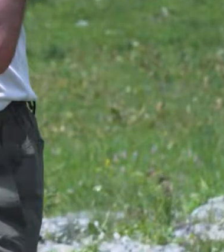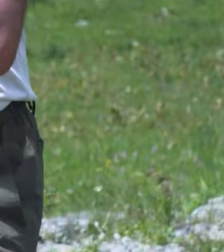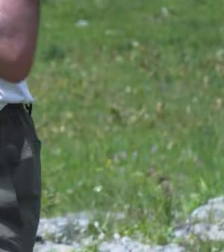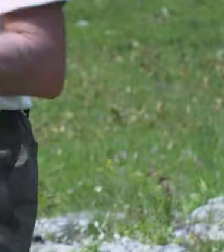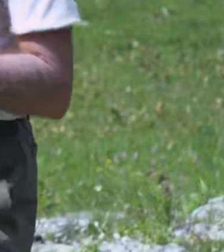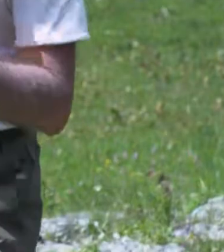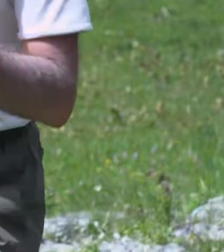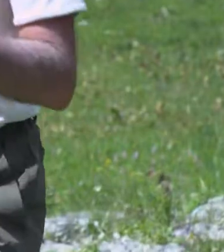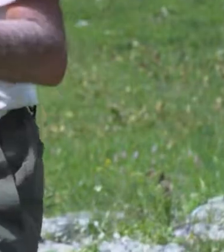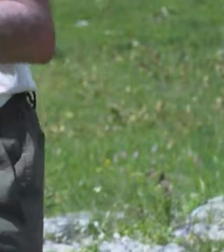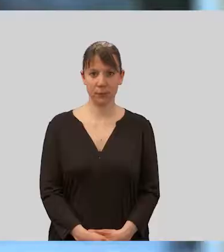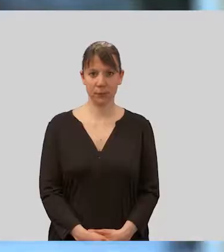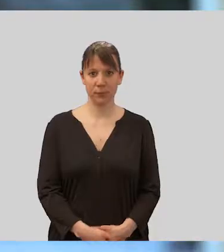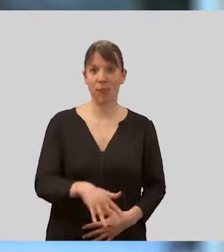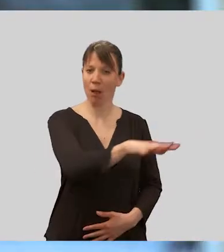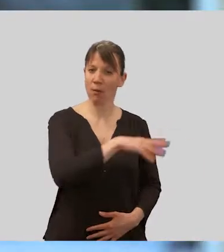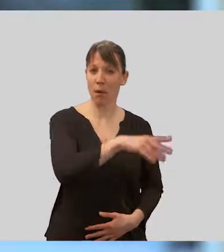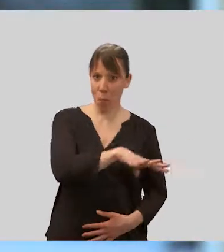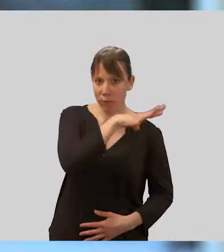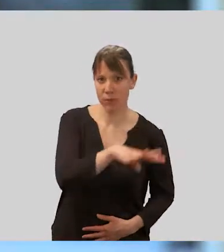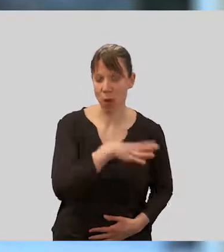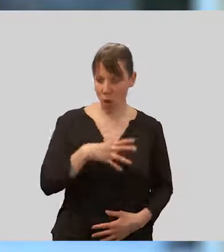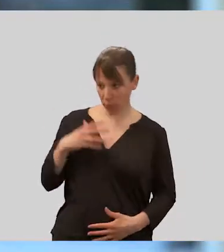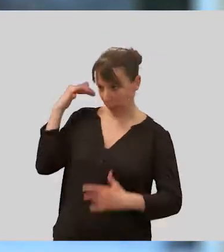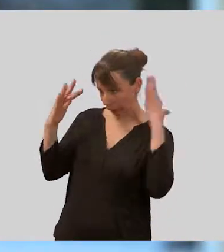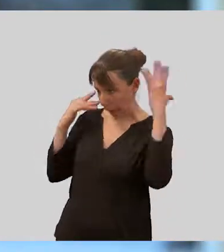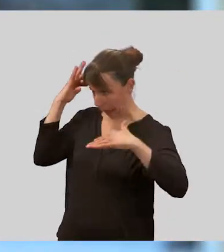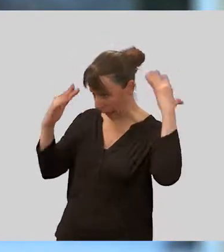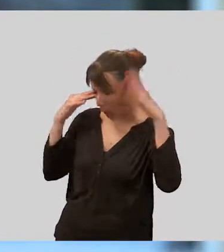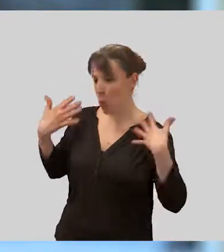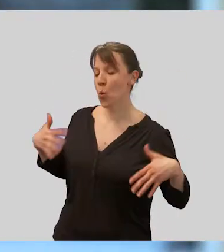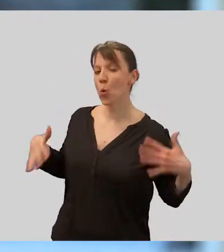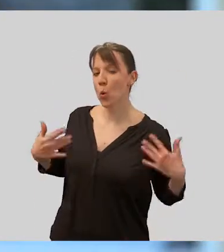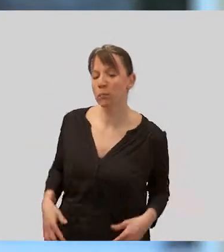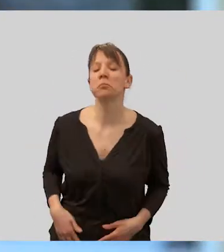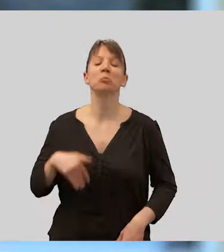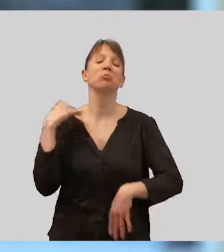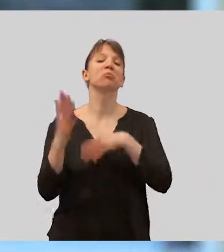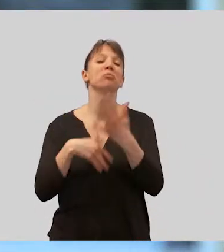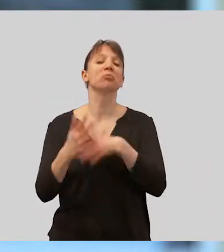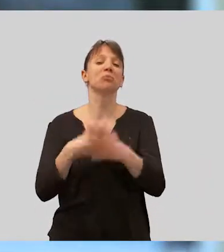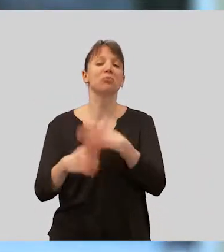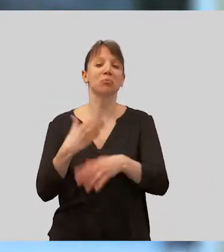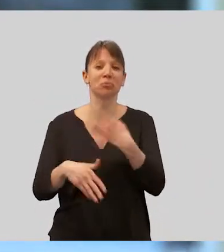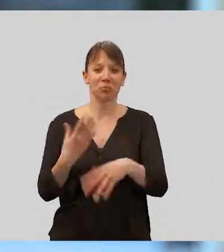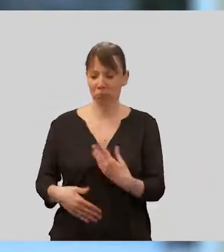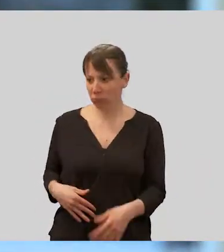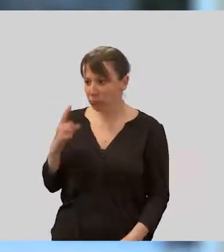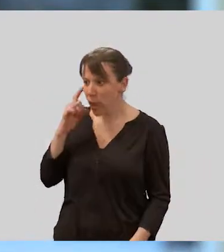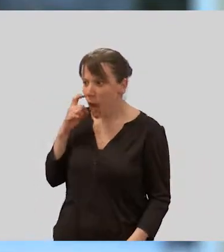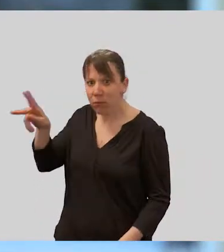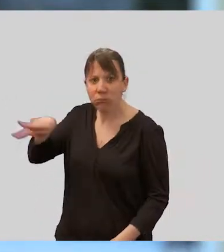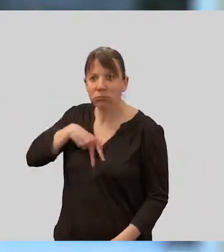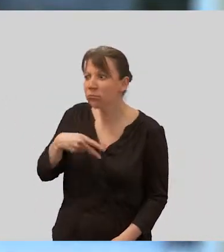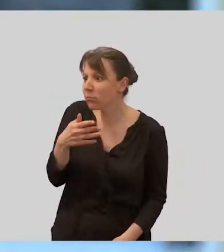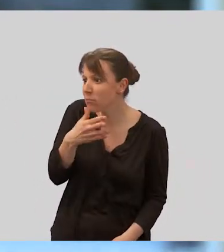peu dans l'ombre. Les professeurs étaient un peu inquiets. Et à la fin du stage, les